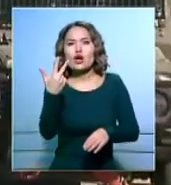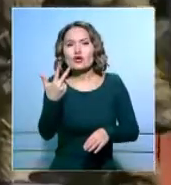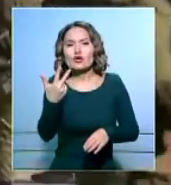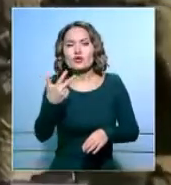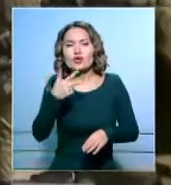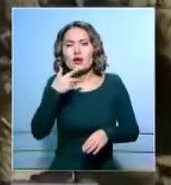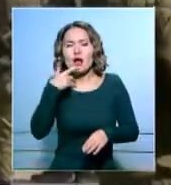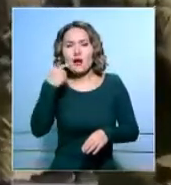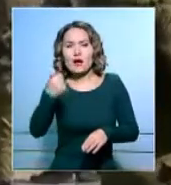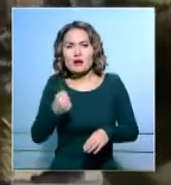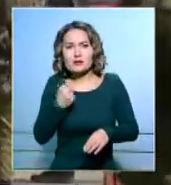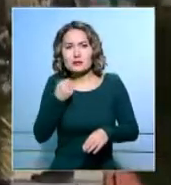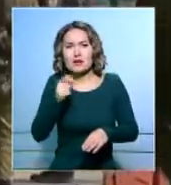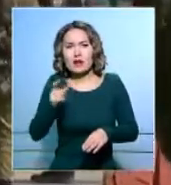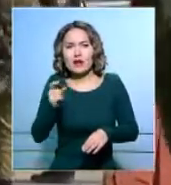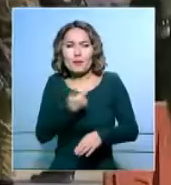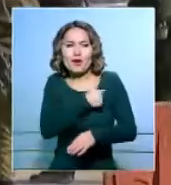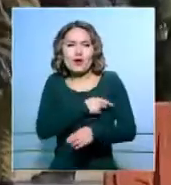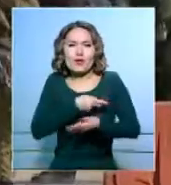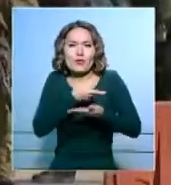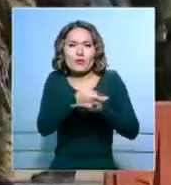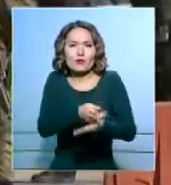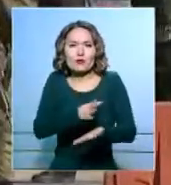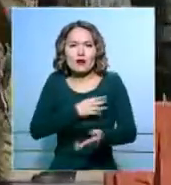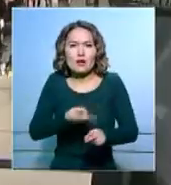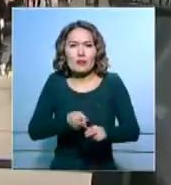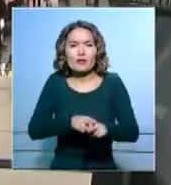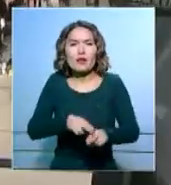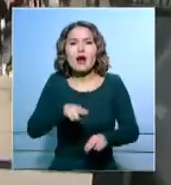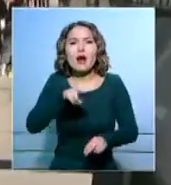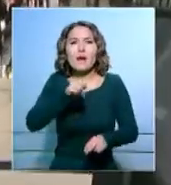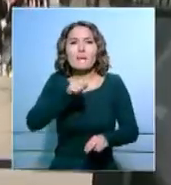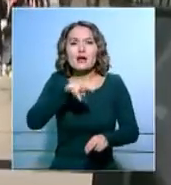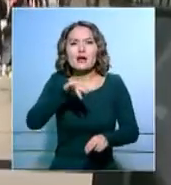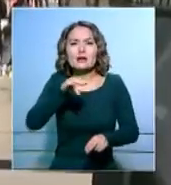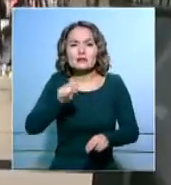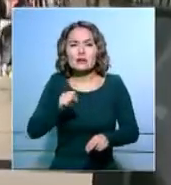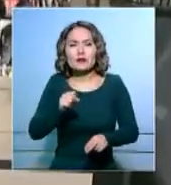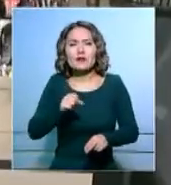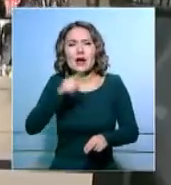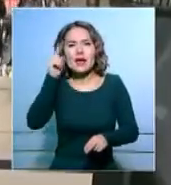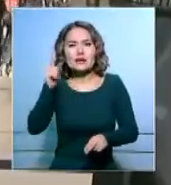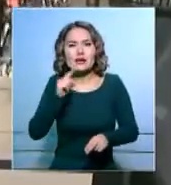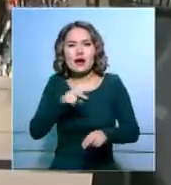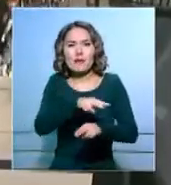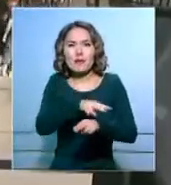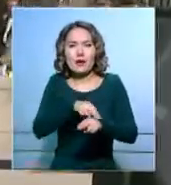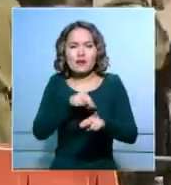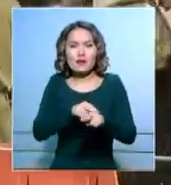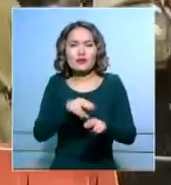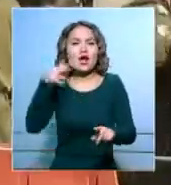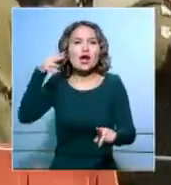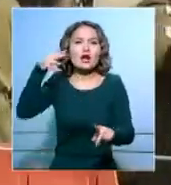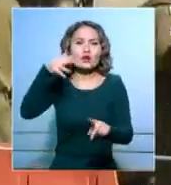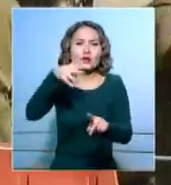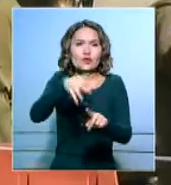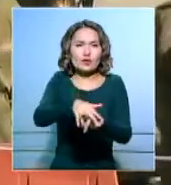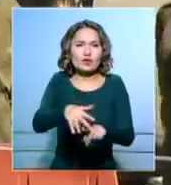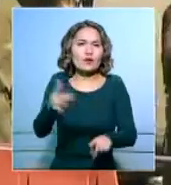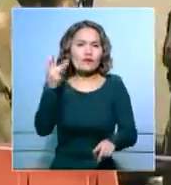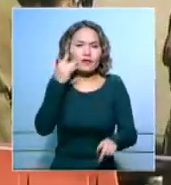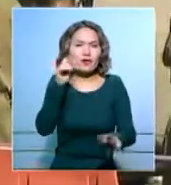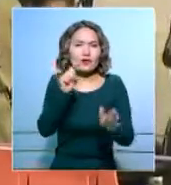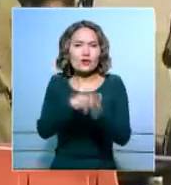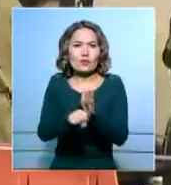шықты. Жараланғандардың екеуі ауыр халде. Соңғы уақытта палестиналықтар Израиль полициясының бақылау бекетіне жиі шабуылдап